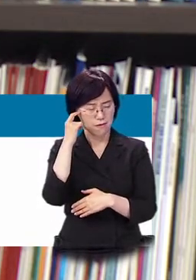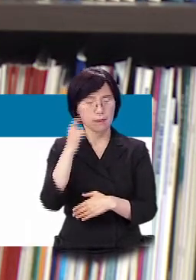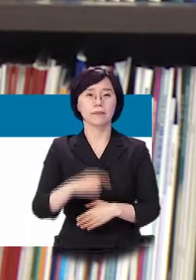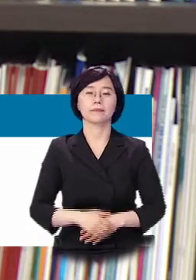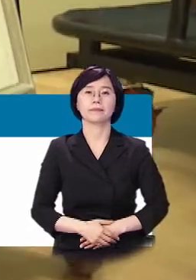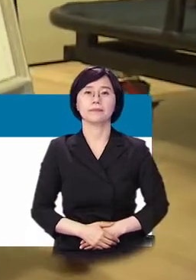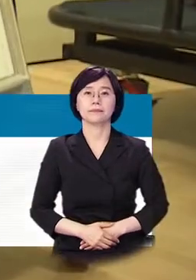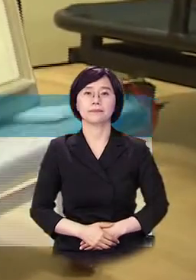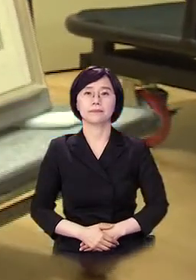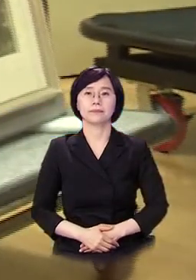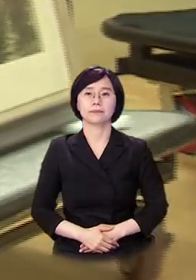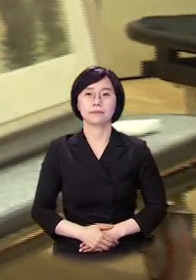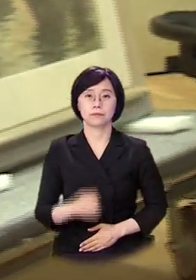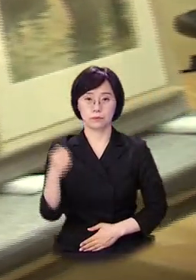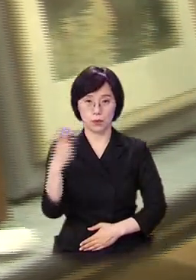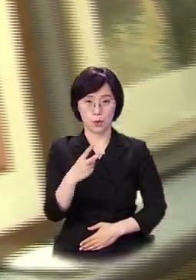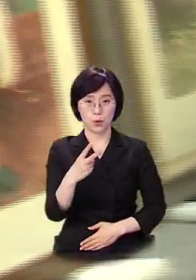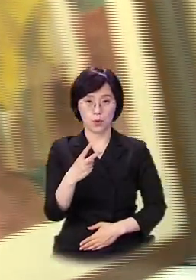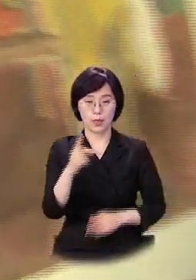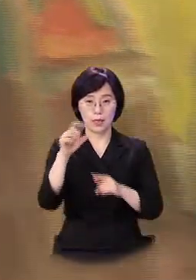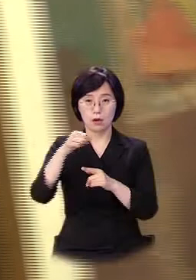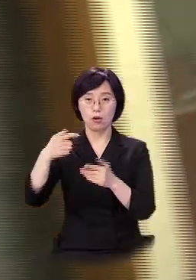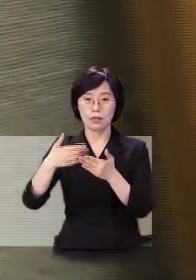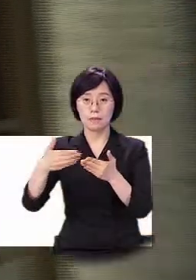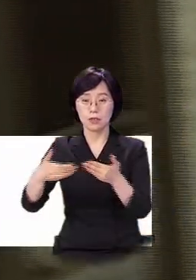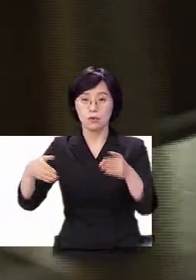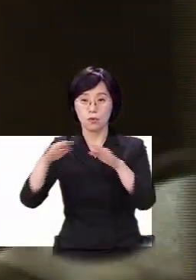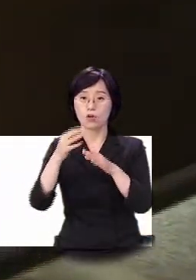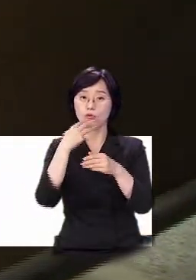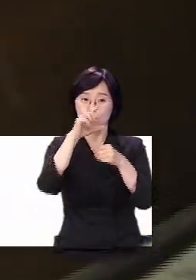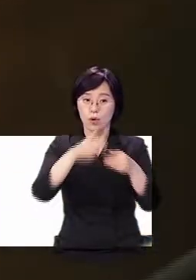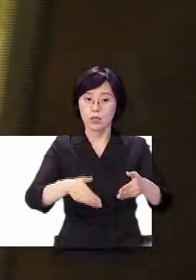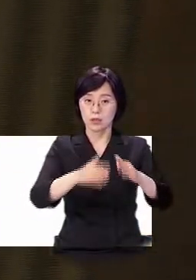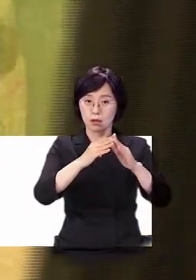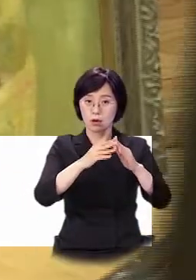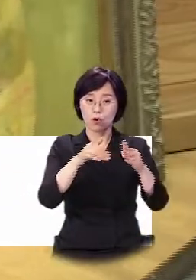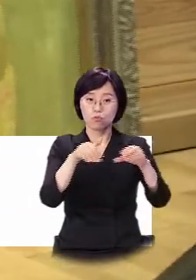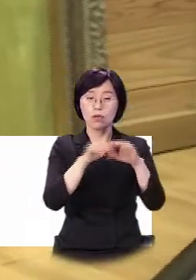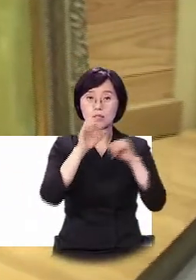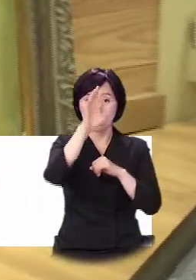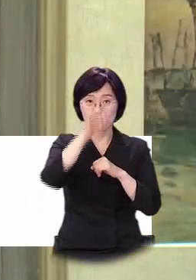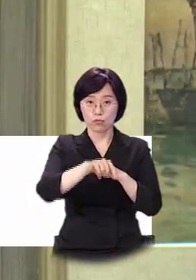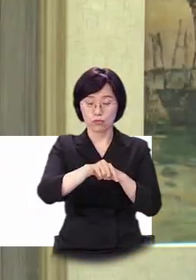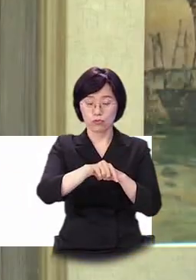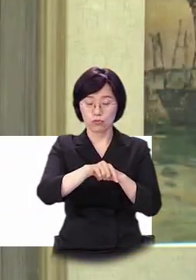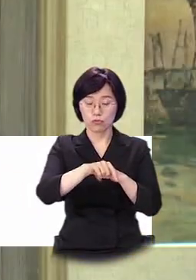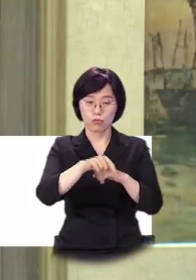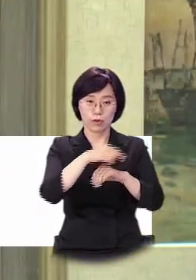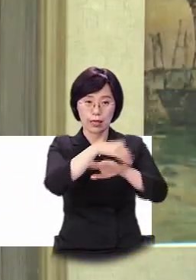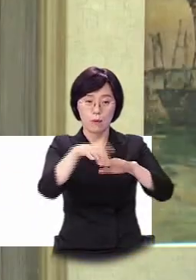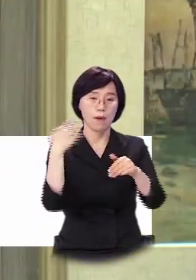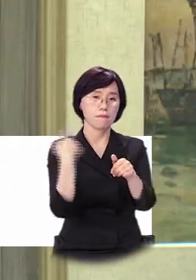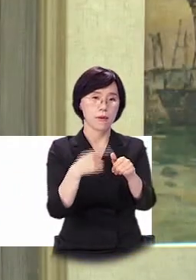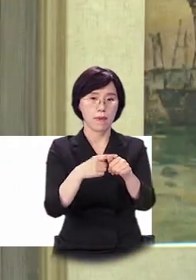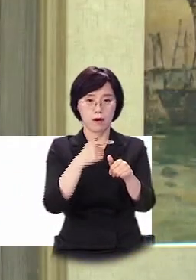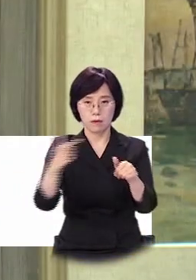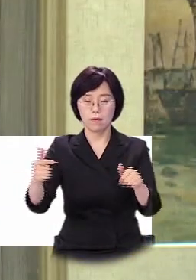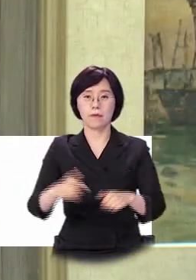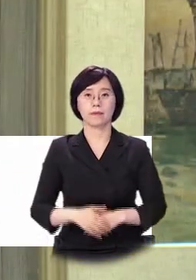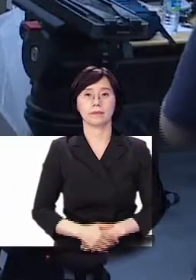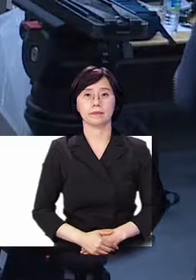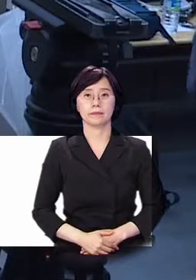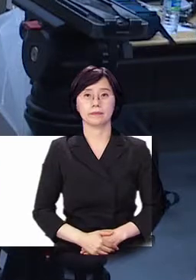않겠는가 이와 함께 이건희 미술관을 수도권의 지으려는 문화체육부 의 방침 을 비판하는 목소리도 높아지고